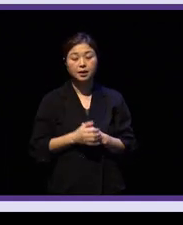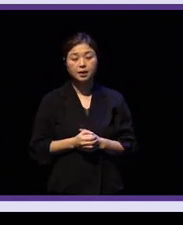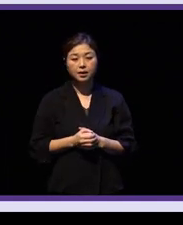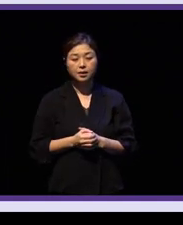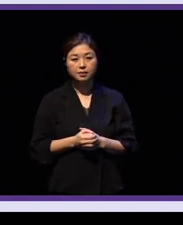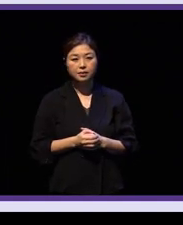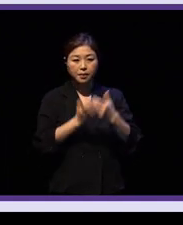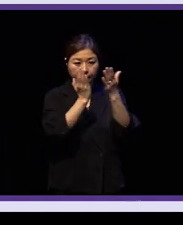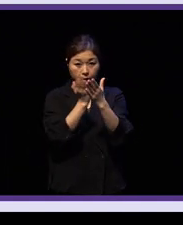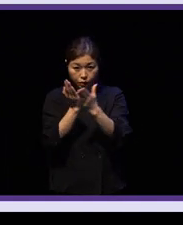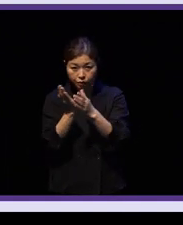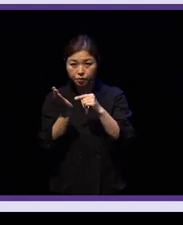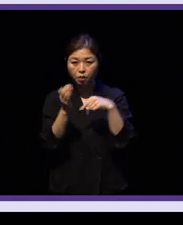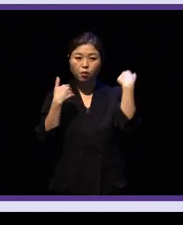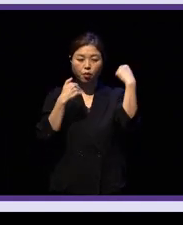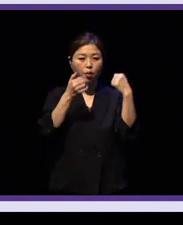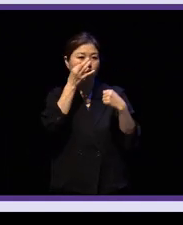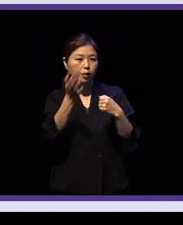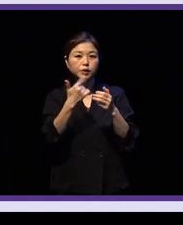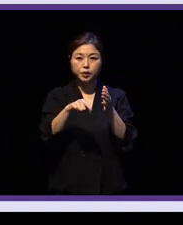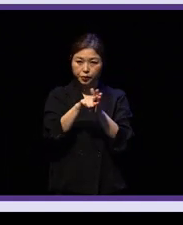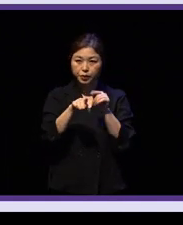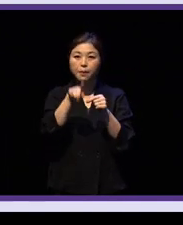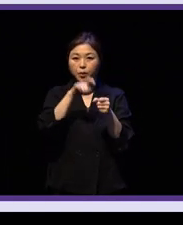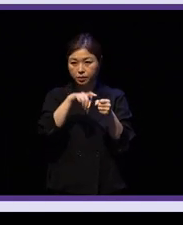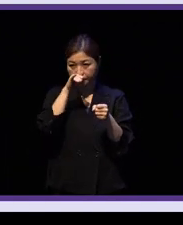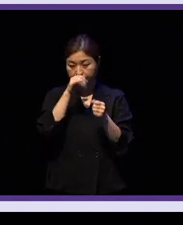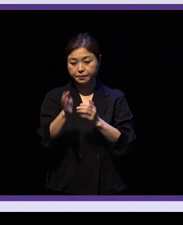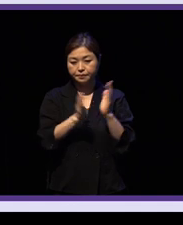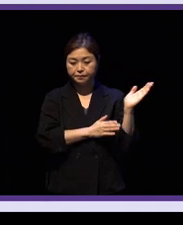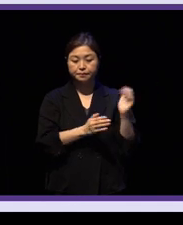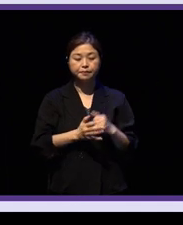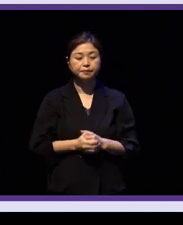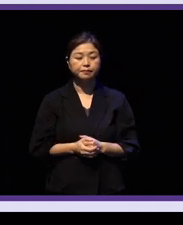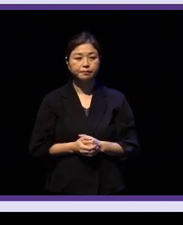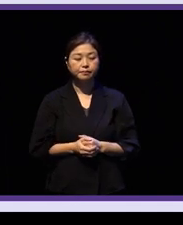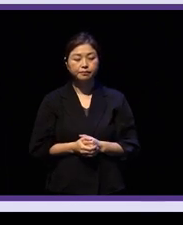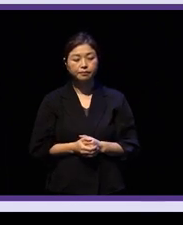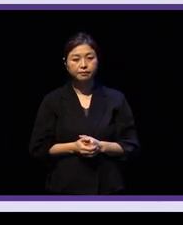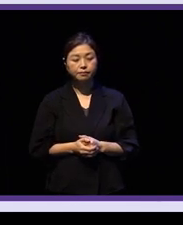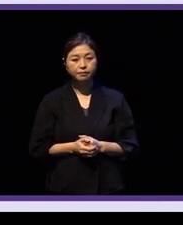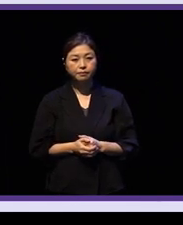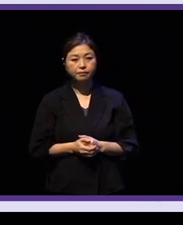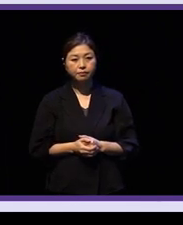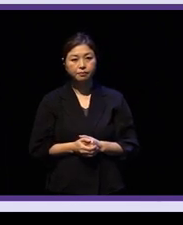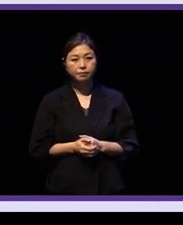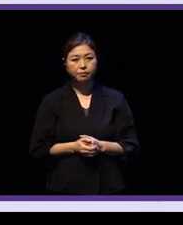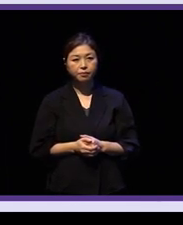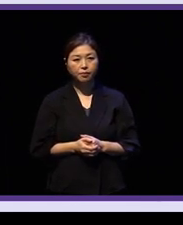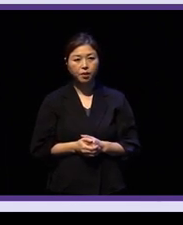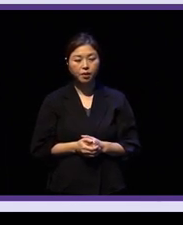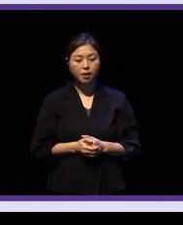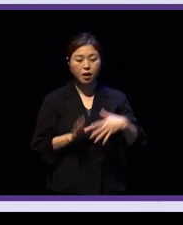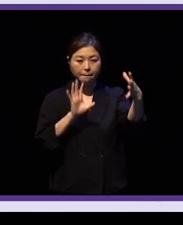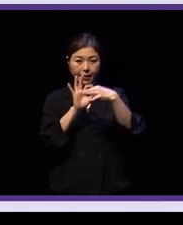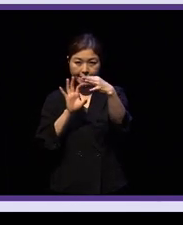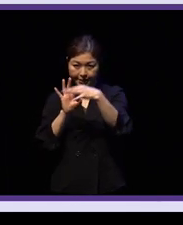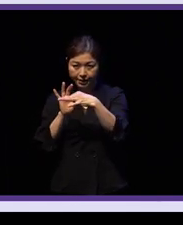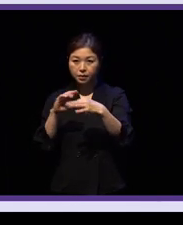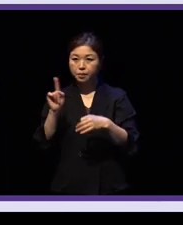맞춤형 프로그램의 배정을 도모하기 위한 그러한 조금 취지가 있고요 그리고 좀 큰 틀에 좀 변화가 매칭형 그 중에는